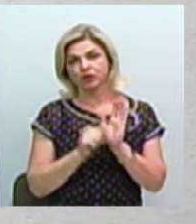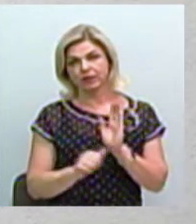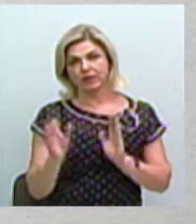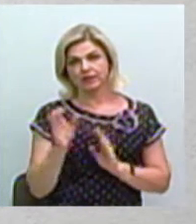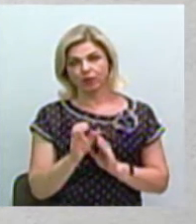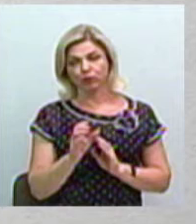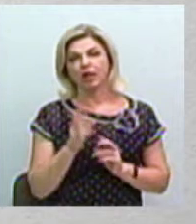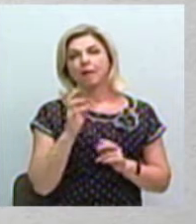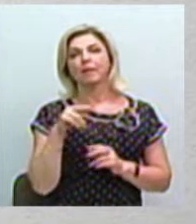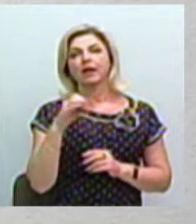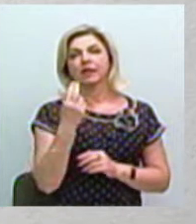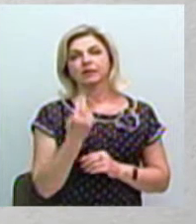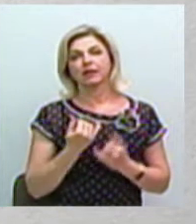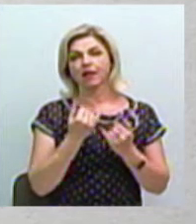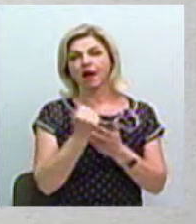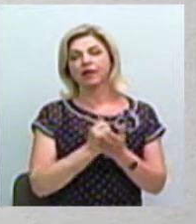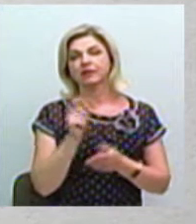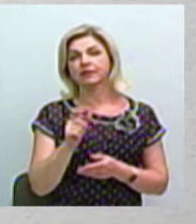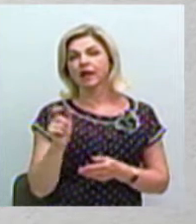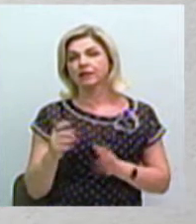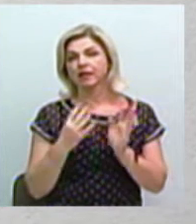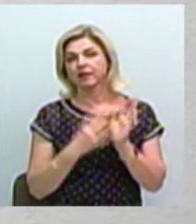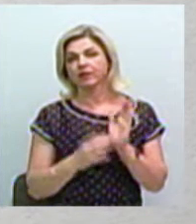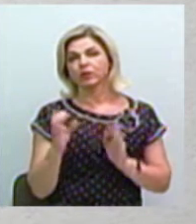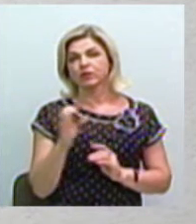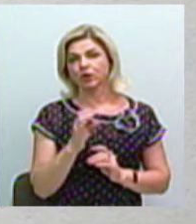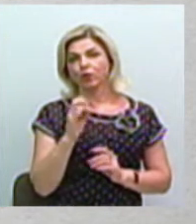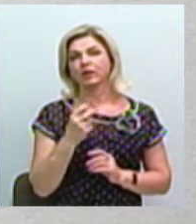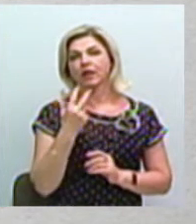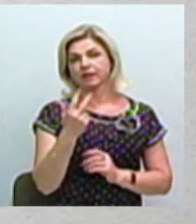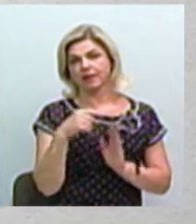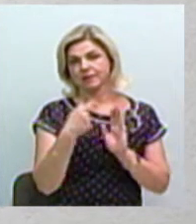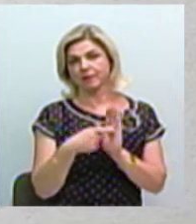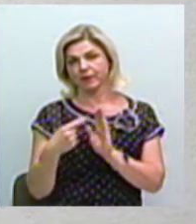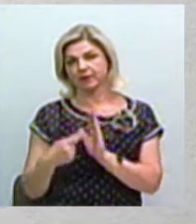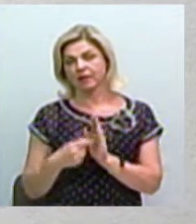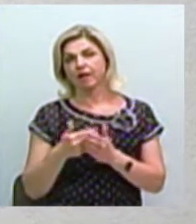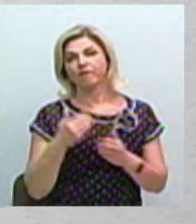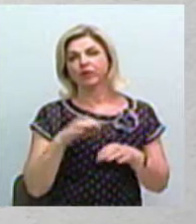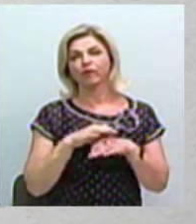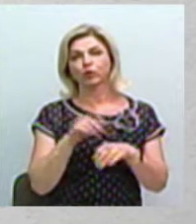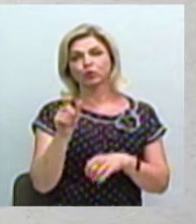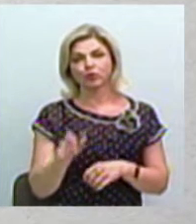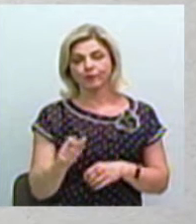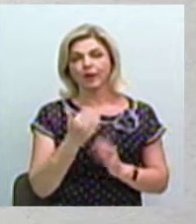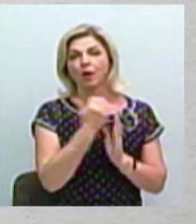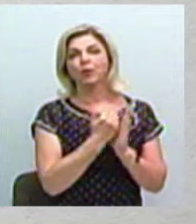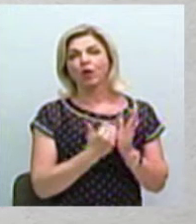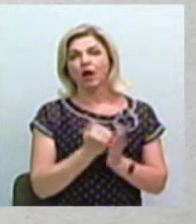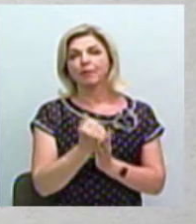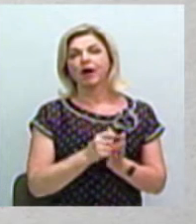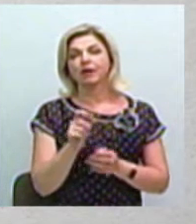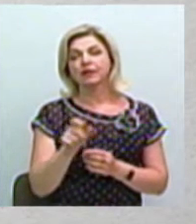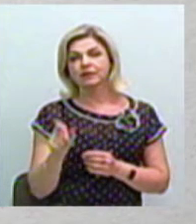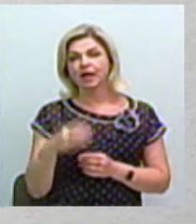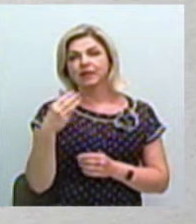секунд. Бліц для кандидата – 90 секунд на 3 запитання від ведучого. Програма кандидата –